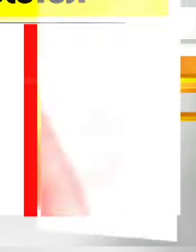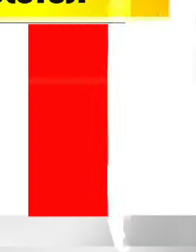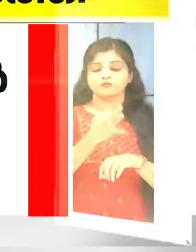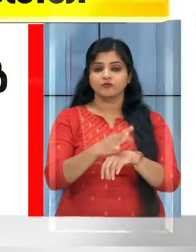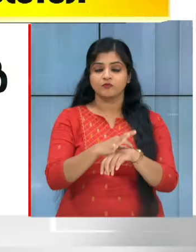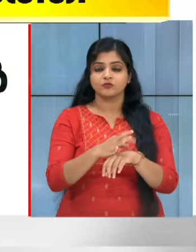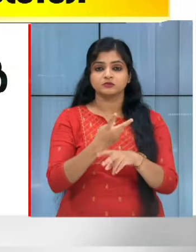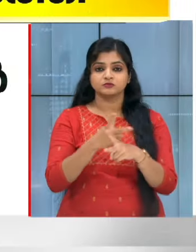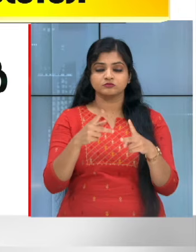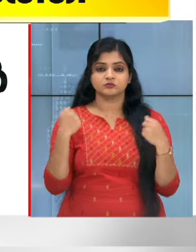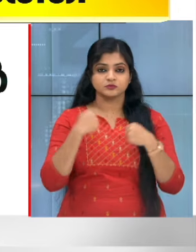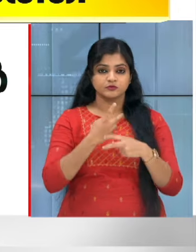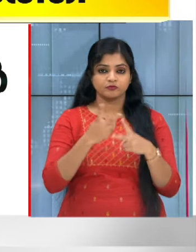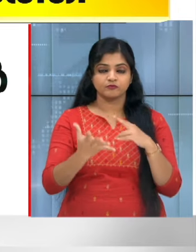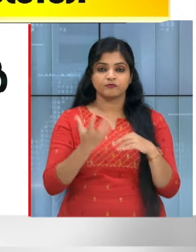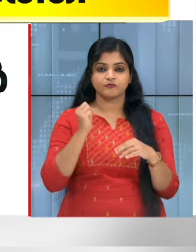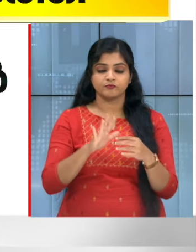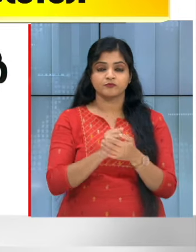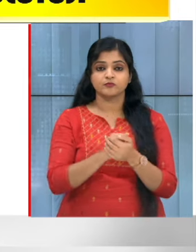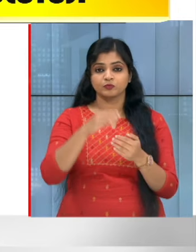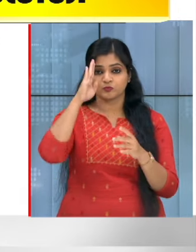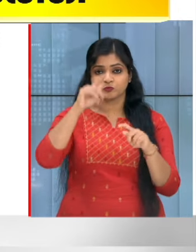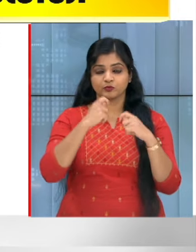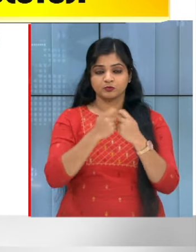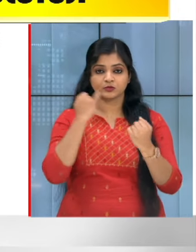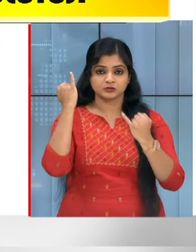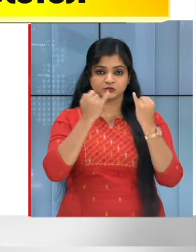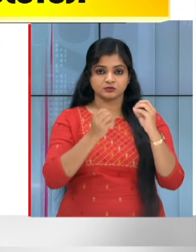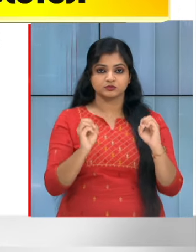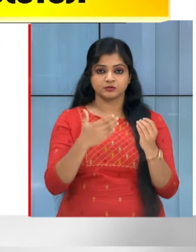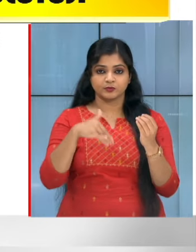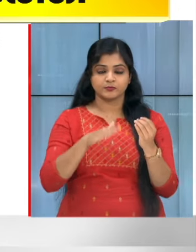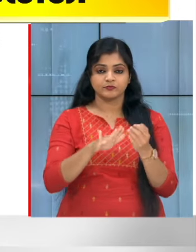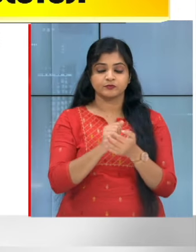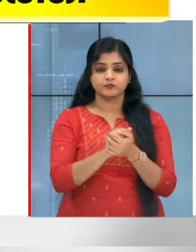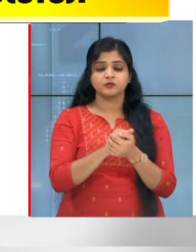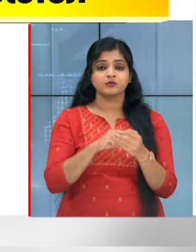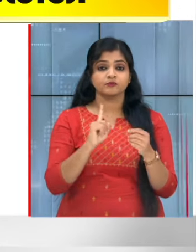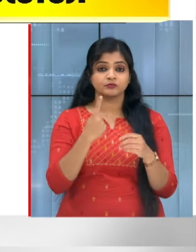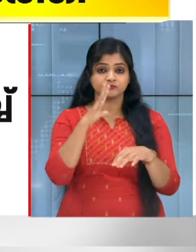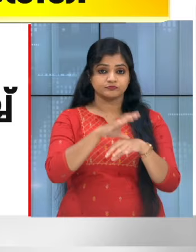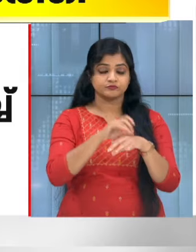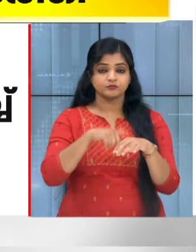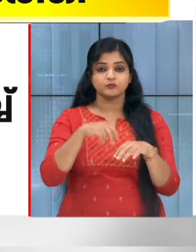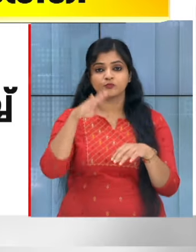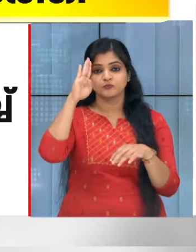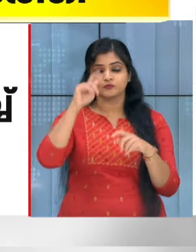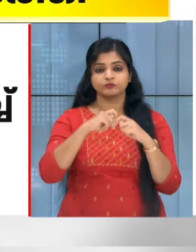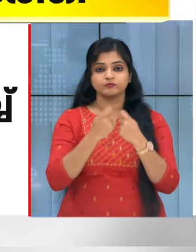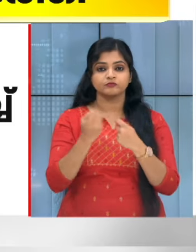നടത്തുകയാണ്. S. ശ്യാംകുമാർ ചേരുന്നുണ്ട് വിശദാംശങ്ങളുമായി. ശ്യാം, പ്രാഥമിക പരിശോധനയിൽ പോലീസിന്റെ നിഗമനം എന്താണ്?